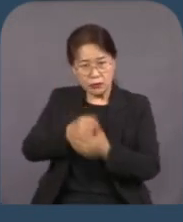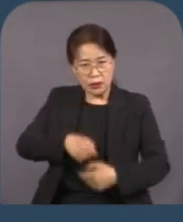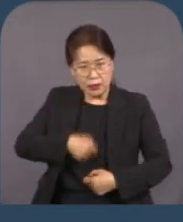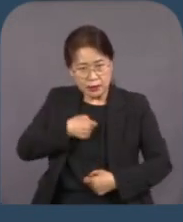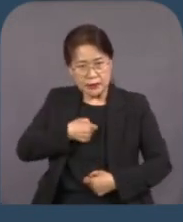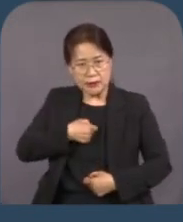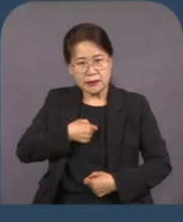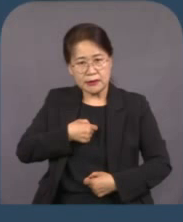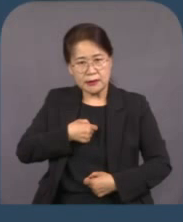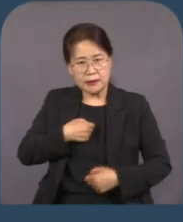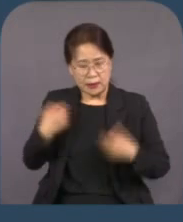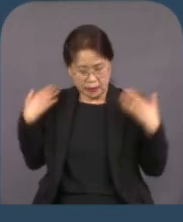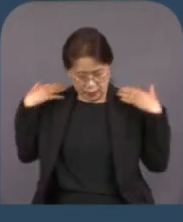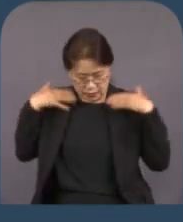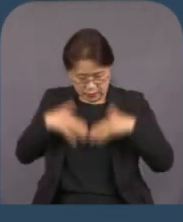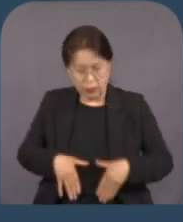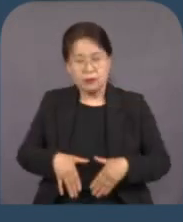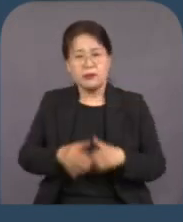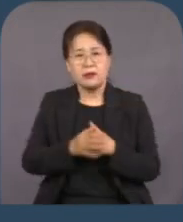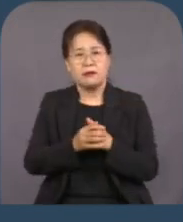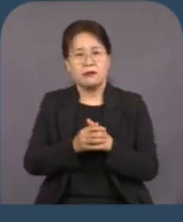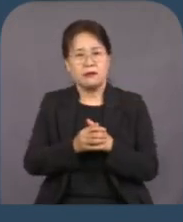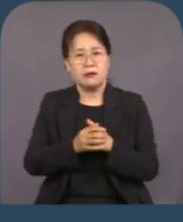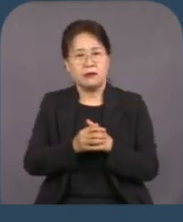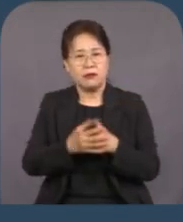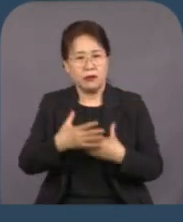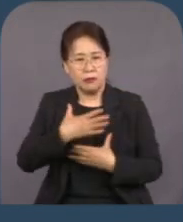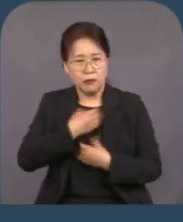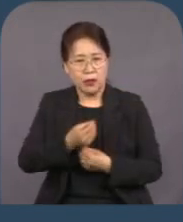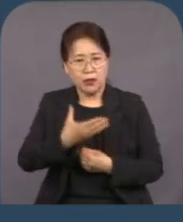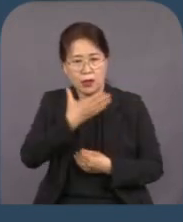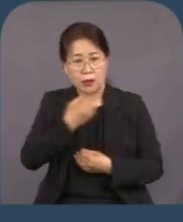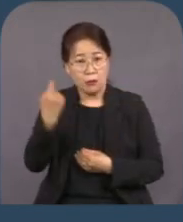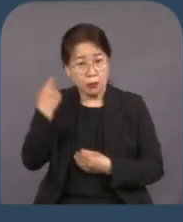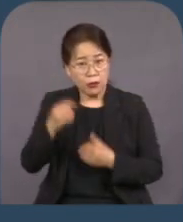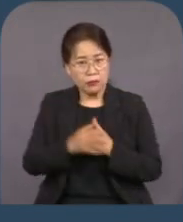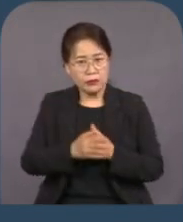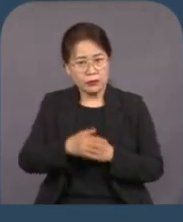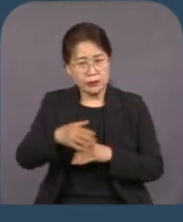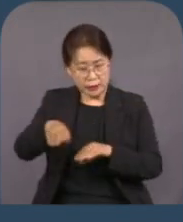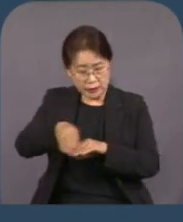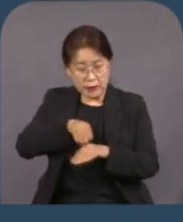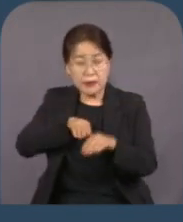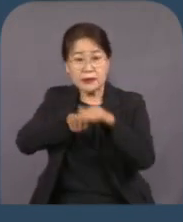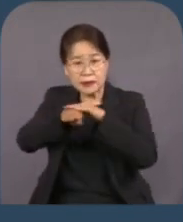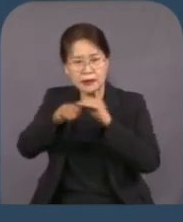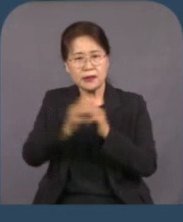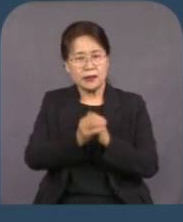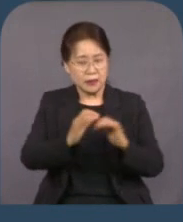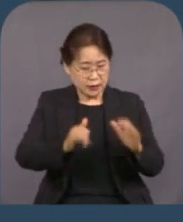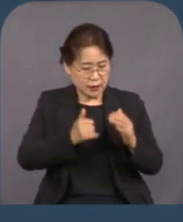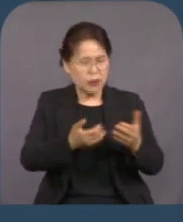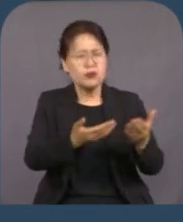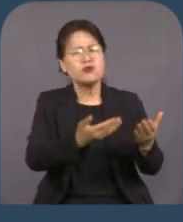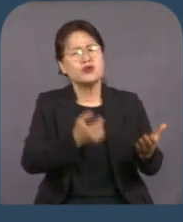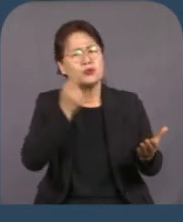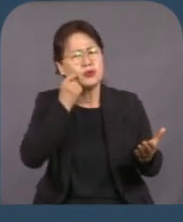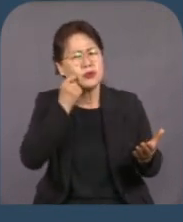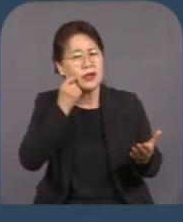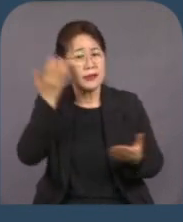내가 덧입는 것을 말합니다 평안의 복음으로 예비된 신을 신는 것은 세상에 줄 수 없는